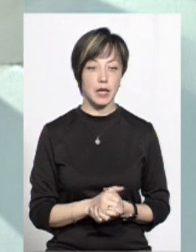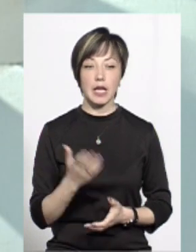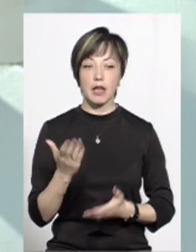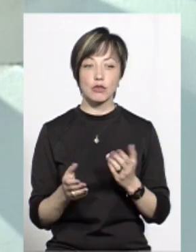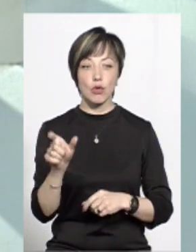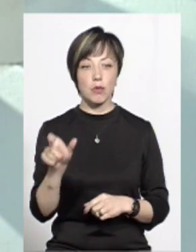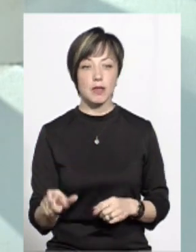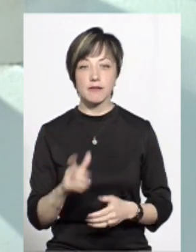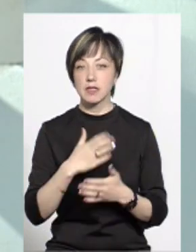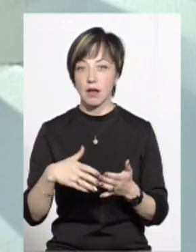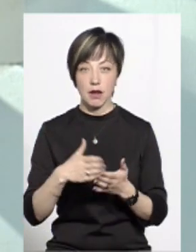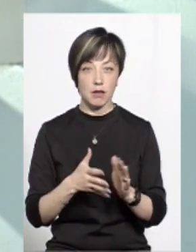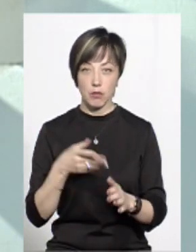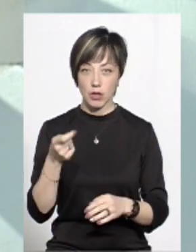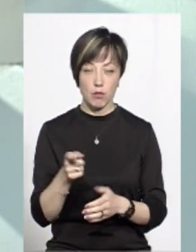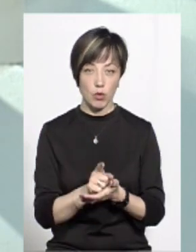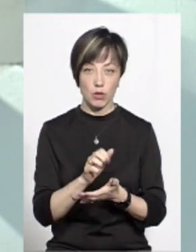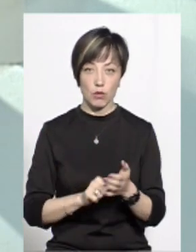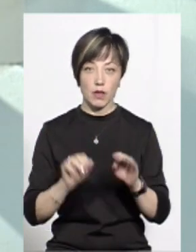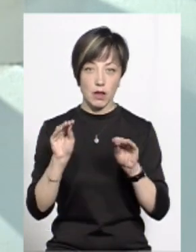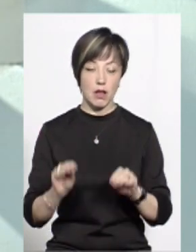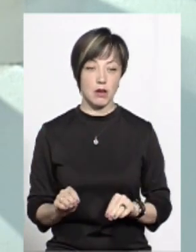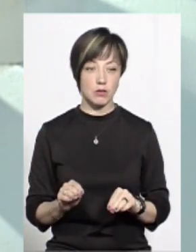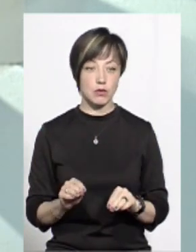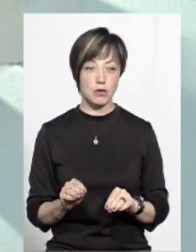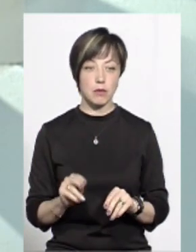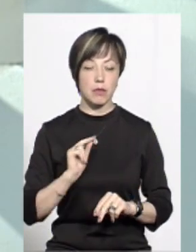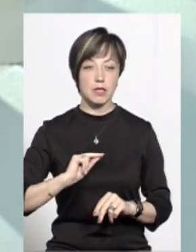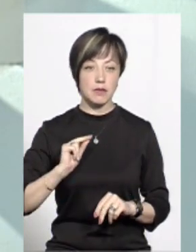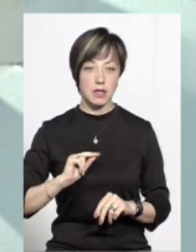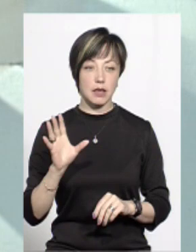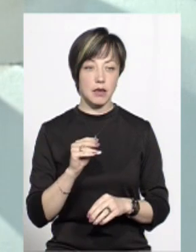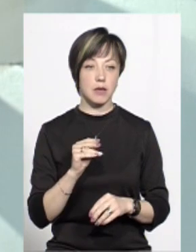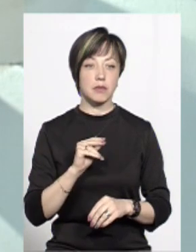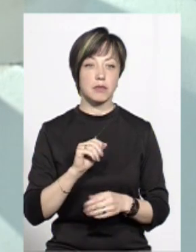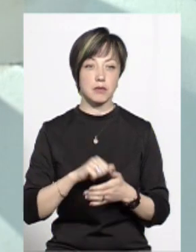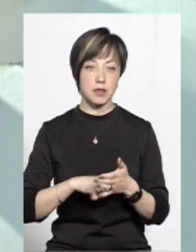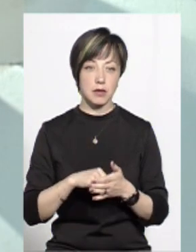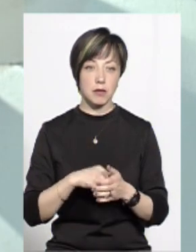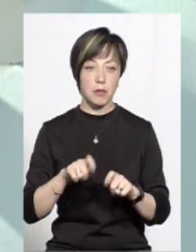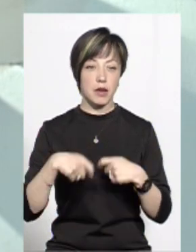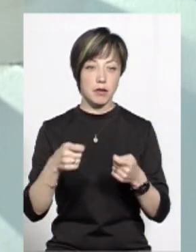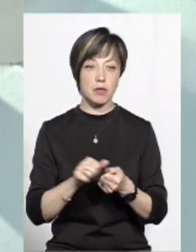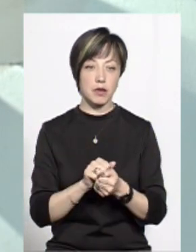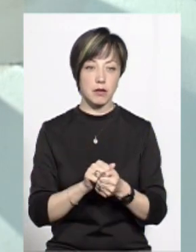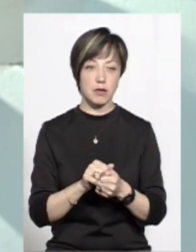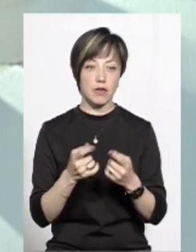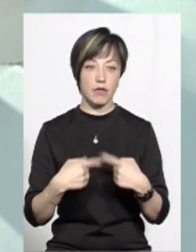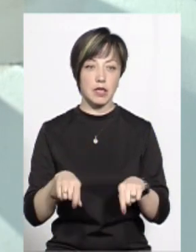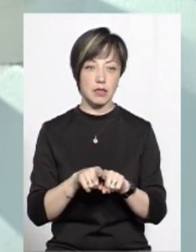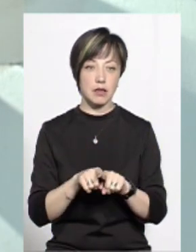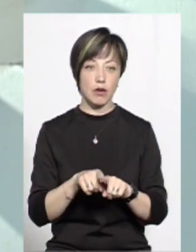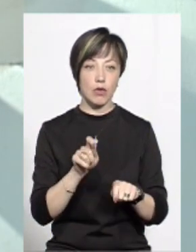Ось. Якщо громадянин взагалі не подав податкову декларацію, в працівників є всі підстави для передачі матеріалів на